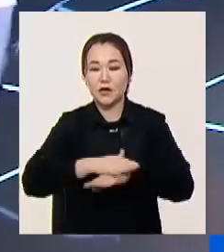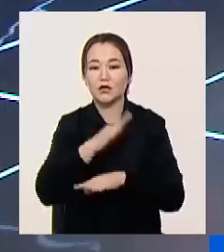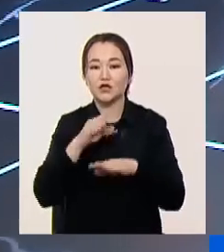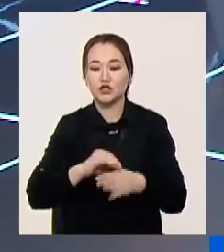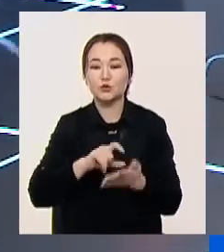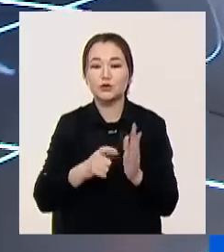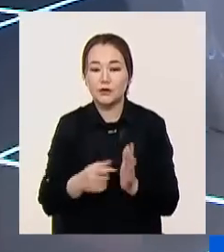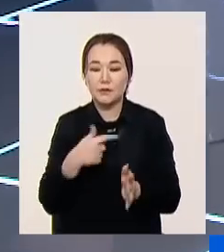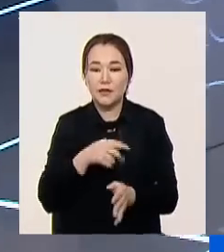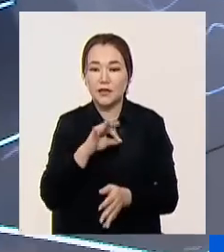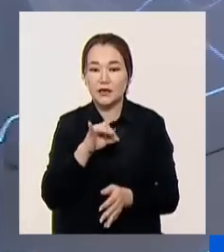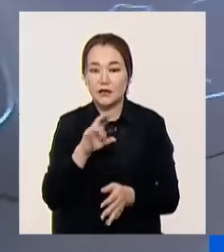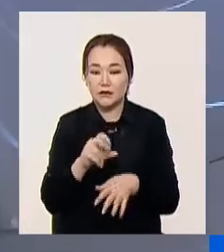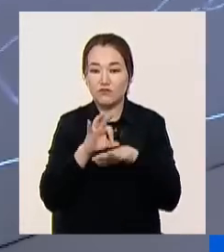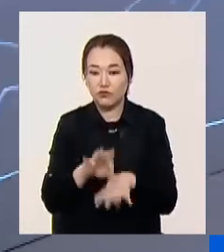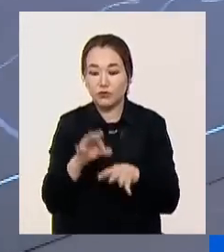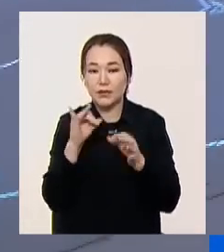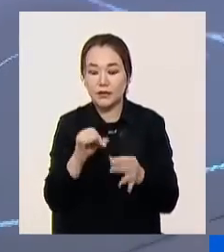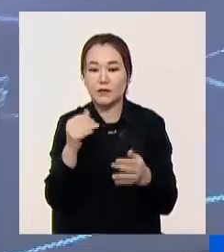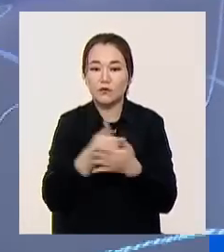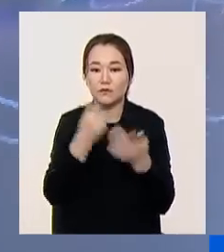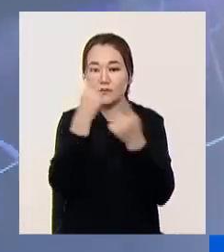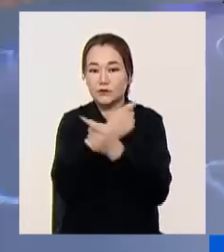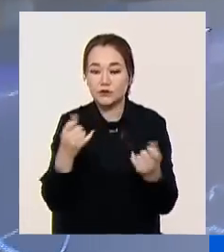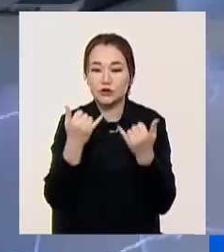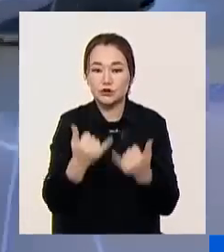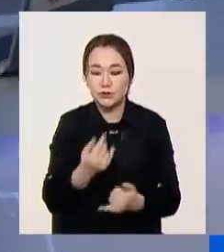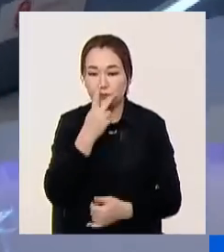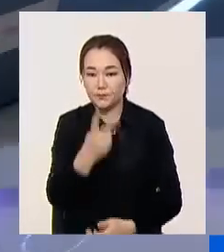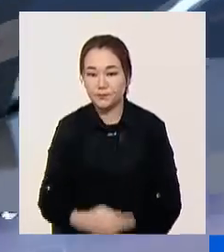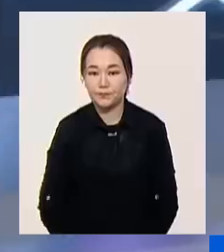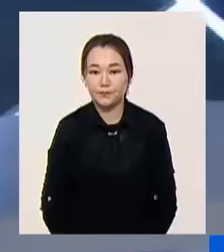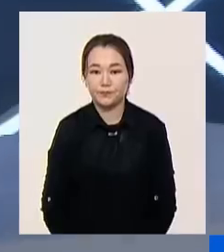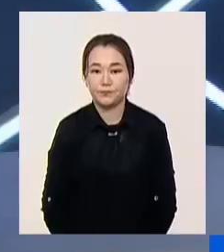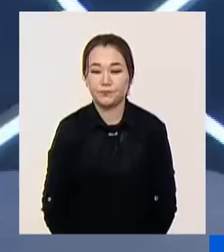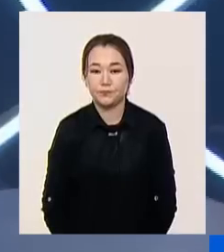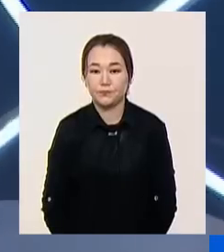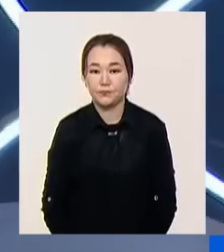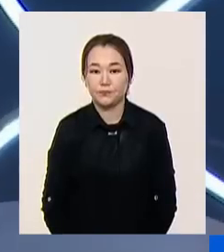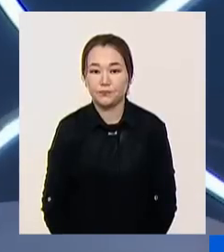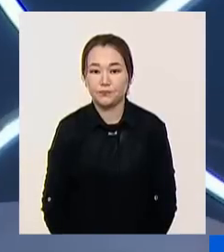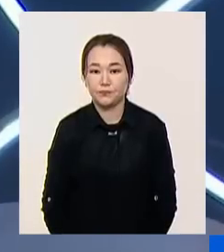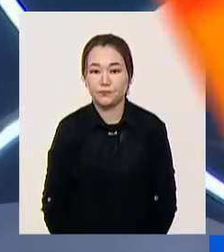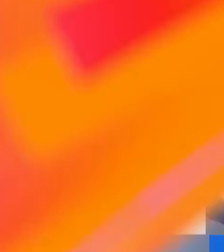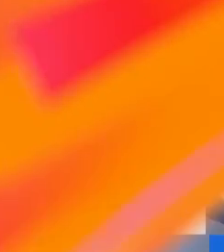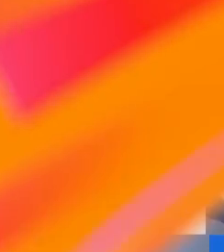Харлыкеш, студия Домен, Ирина Евгеньева, информбюро в эфире. И смотрите прямо сейчас.